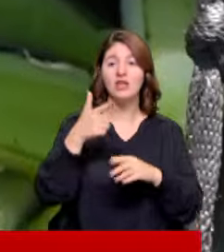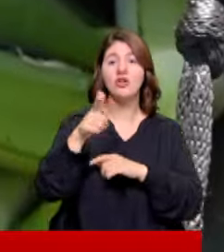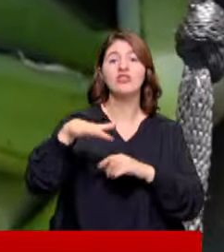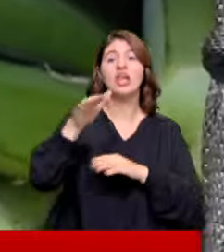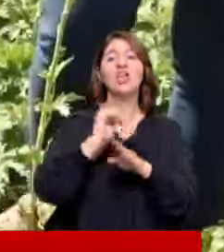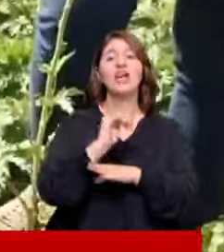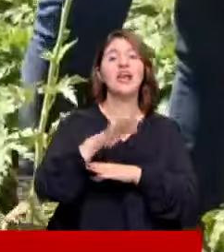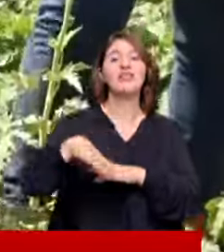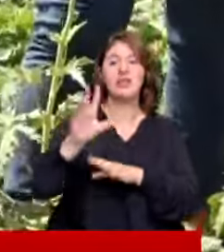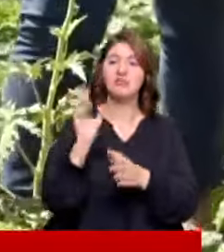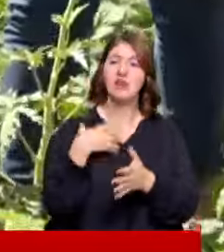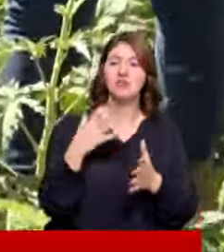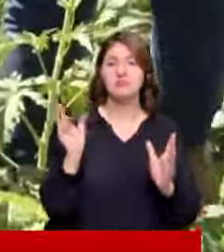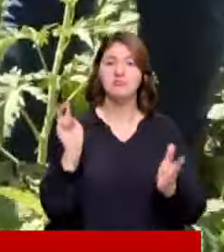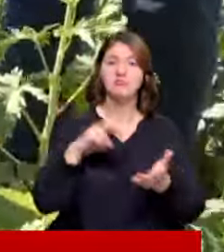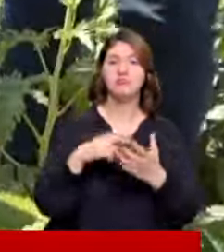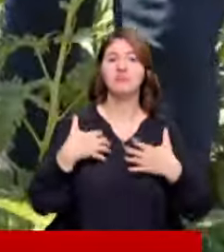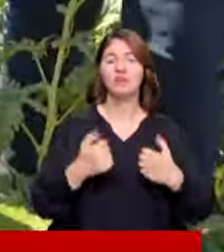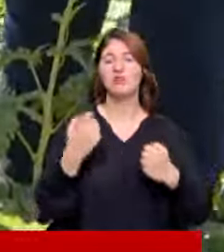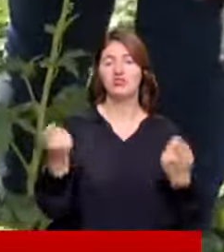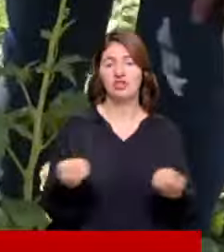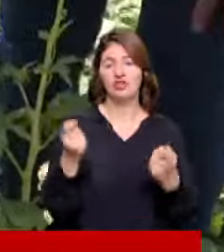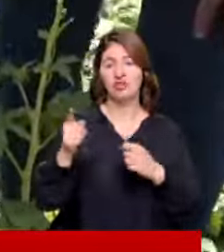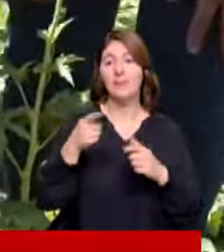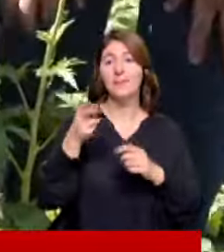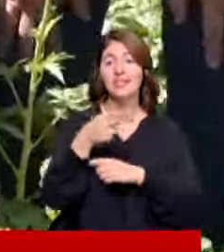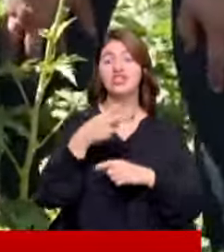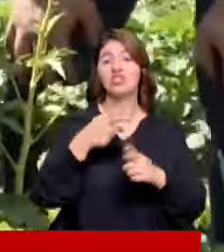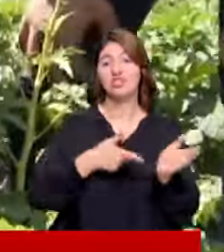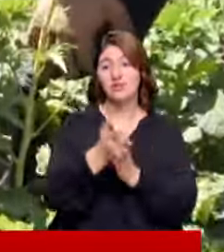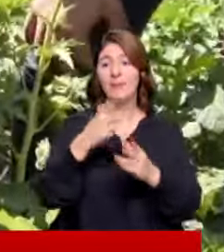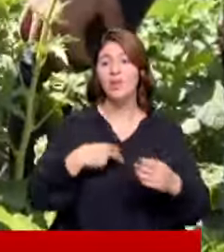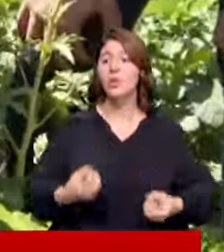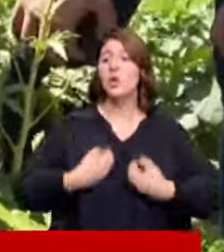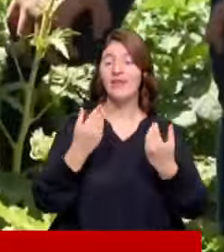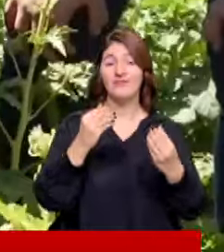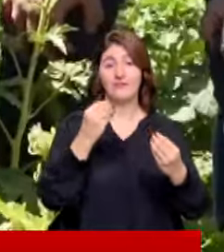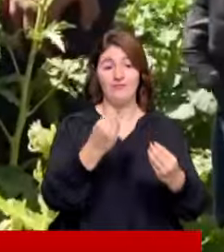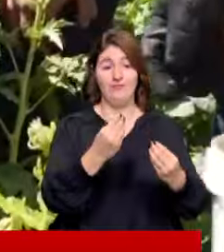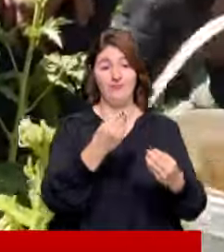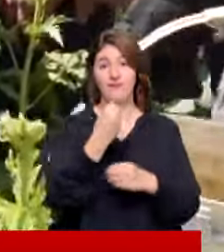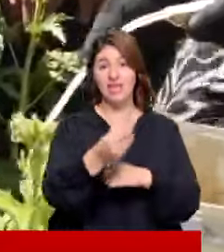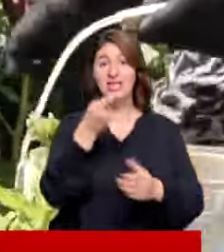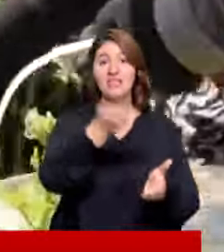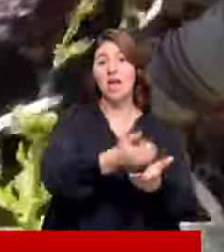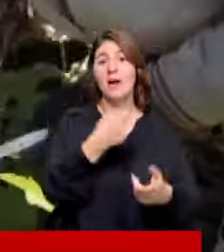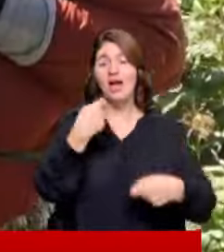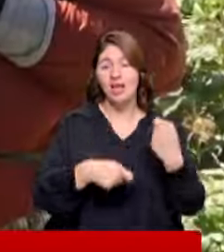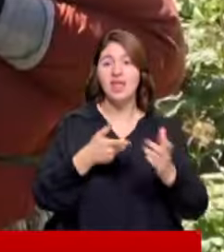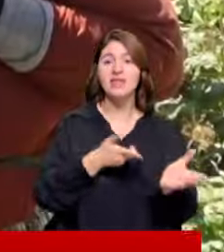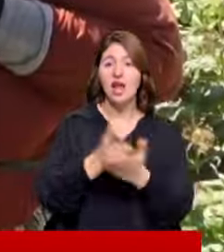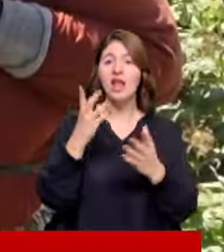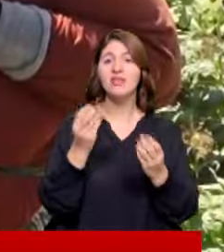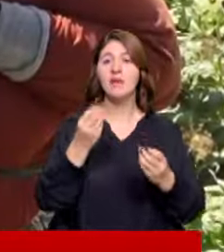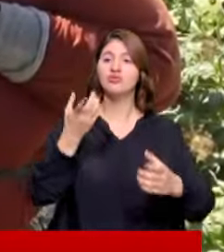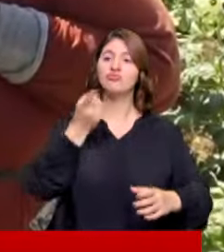yaşayan yöre insanının kalkınması sağlanacak. Balıkesirli çiftçiler belediyenin ürettiklerine verdiği satın alma garantisiyle tarlalarını